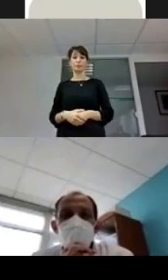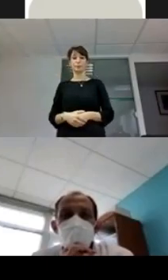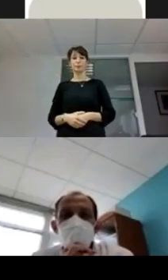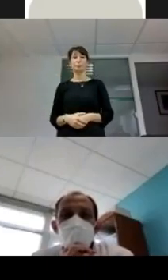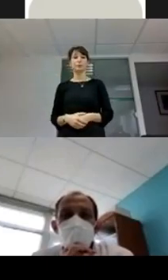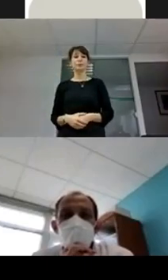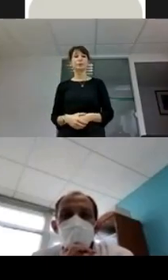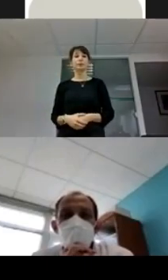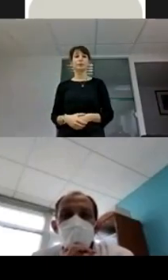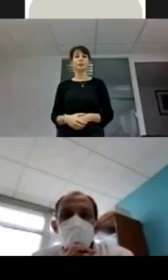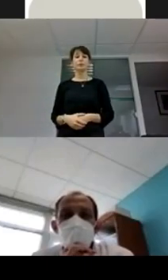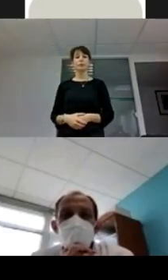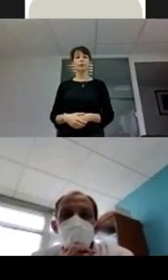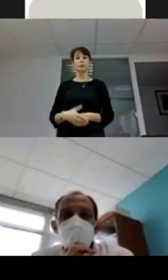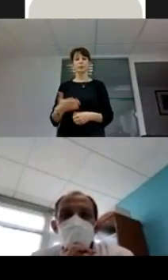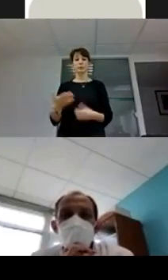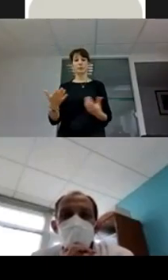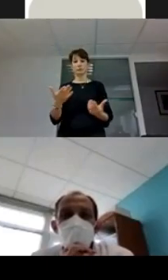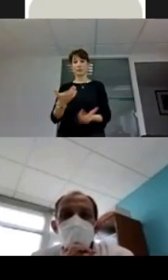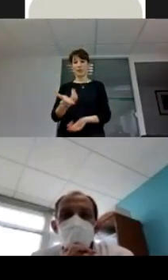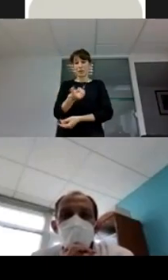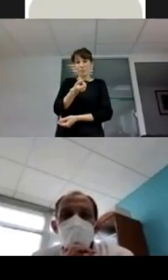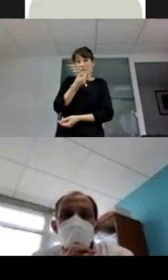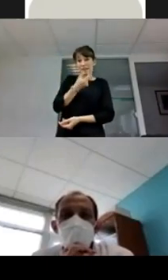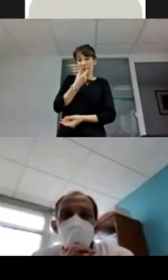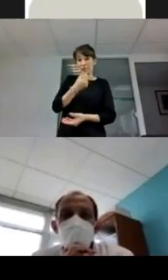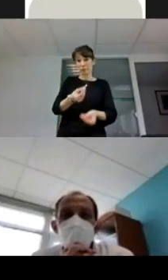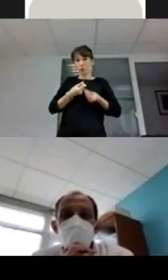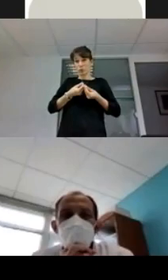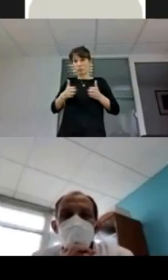le risque de développer une lésion sur le côlon.